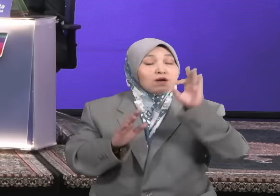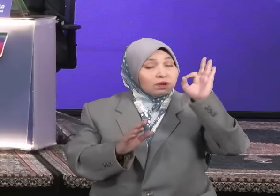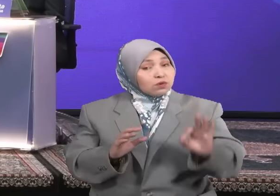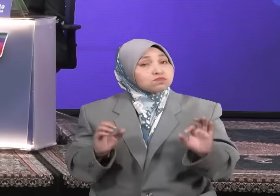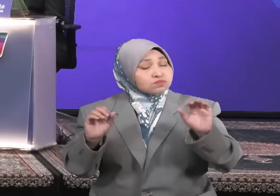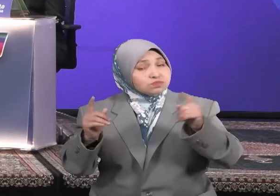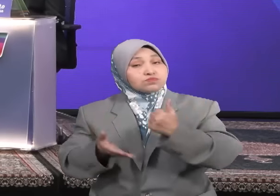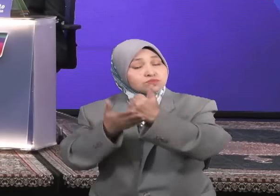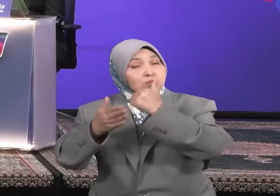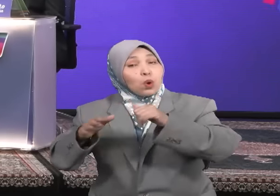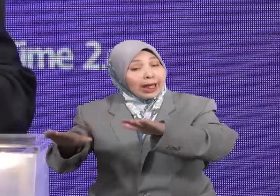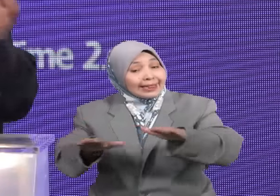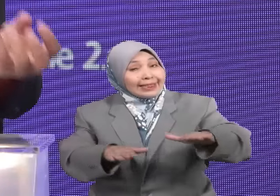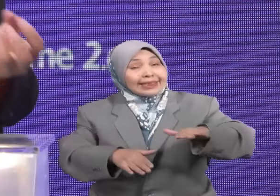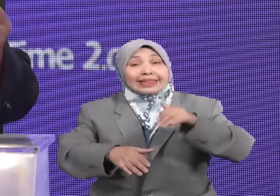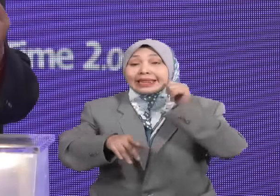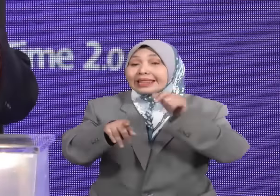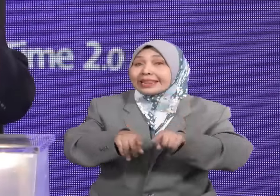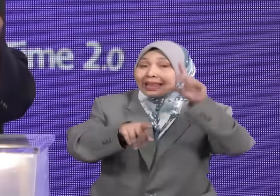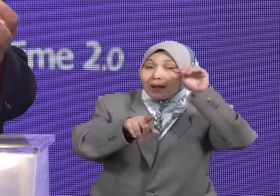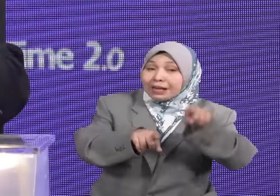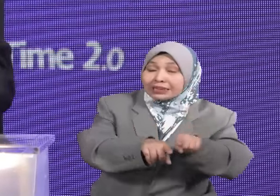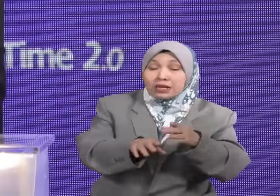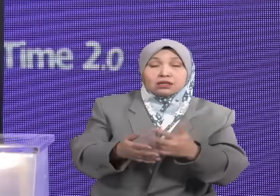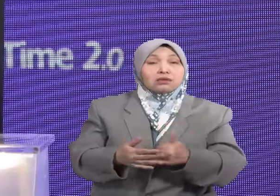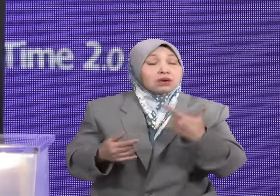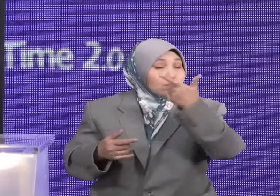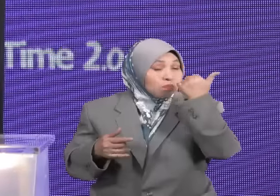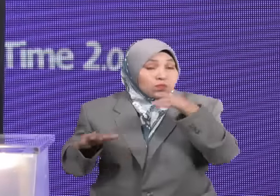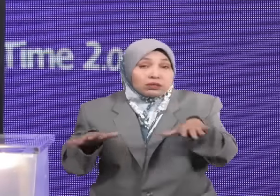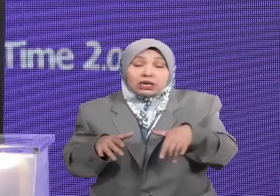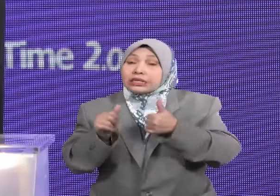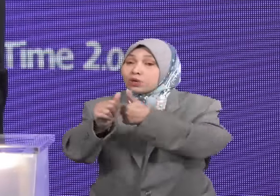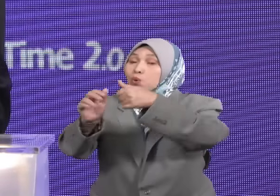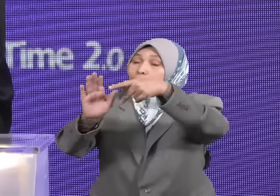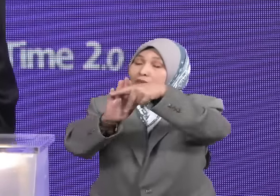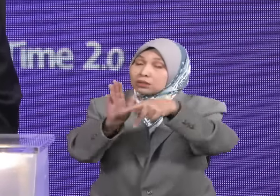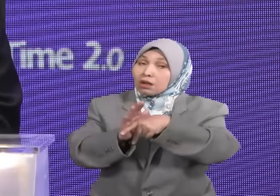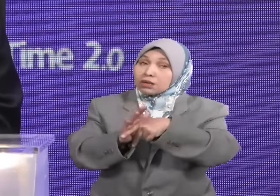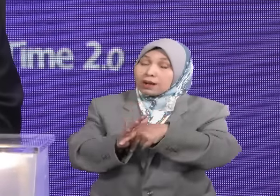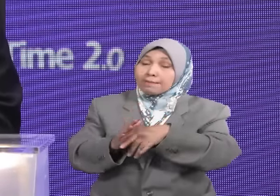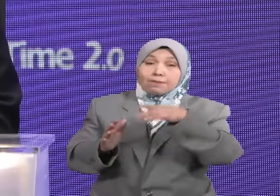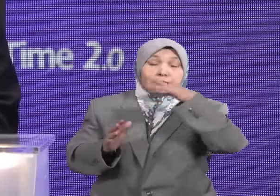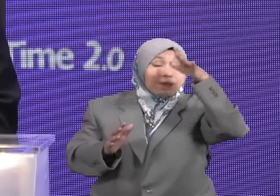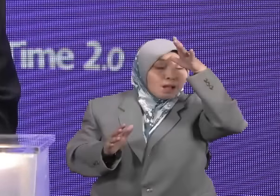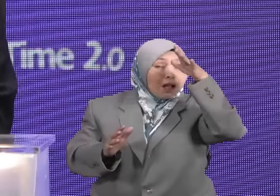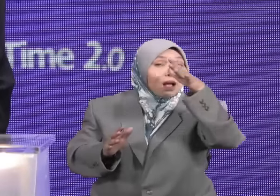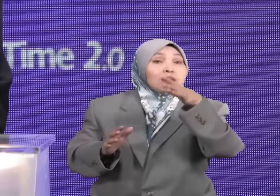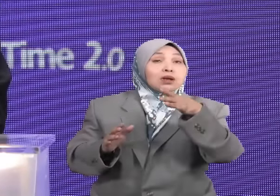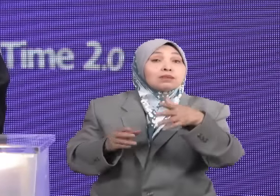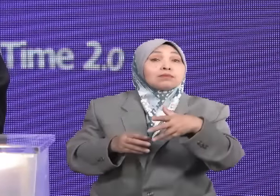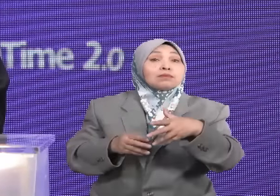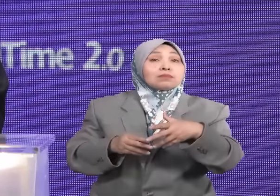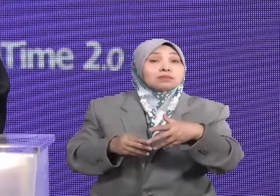tolong adik, tak ada gaduh-gaduh. Kerana dia buat ikut pada peraturan, kesannya ibu ayah akan apa? Dia akan bagi